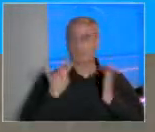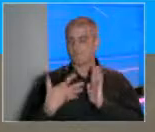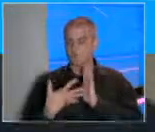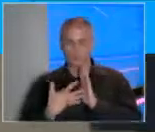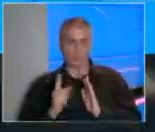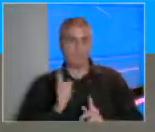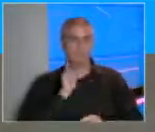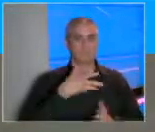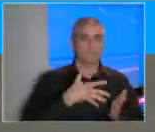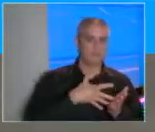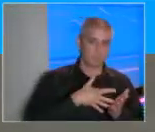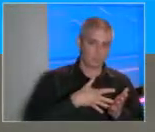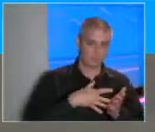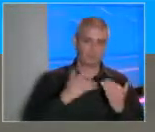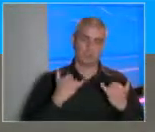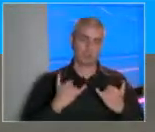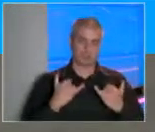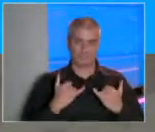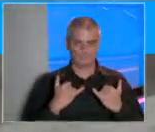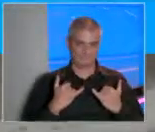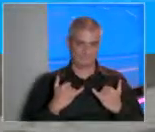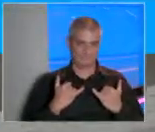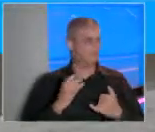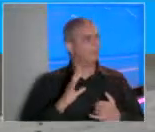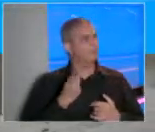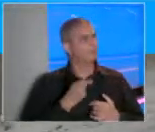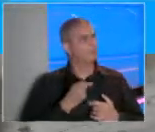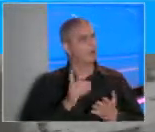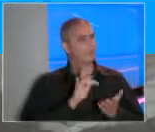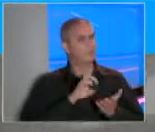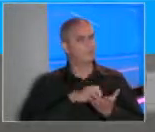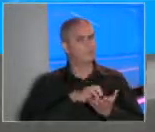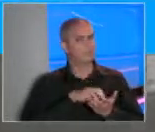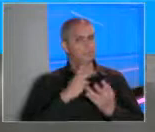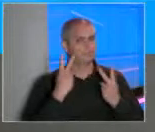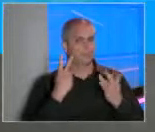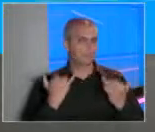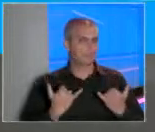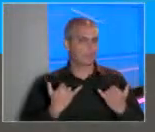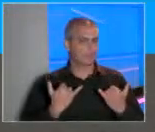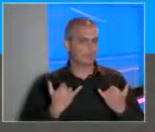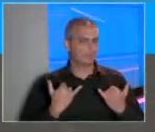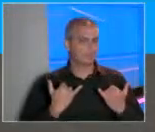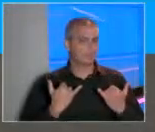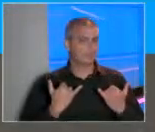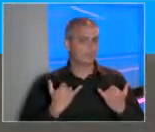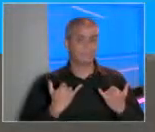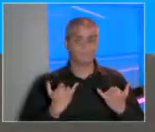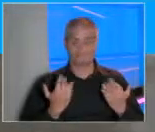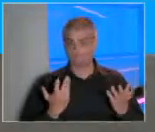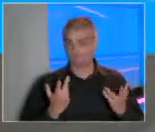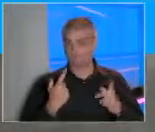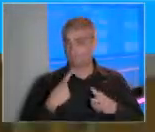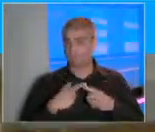לדגום, את מי צריך לדגום. עכשיו אנחנו... מה המוקדים העיקריים כרגע, נכון להיום? אז